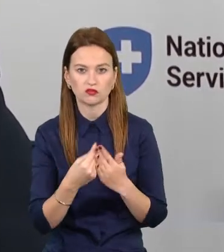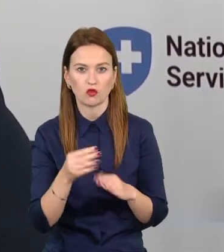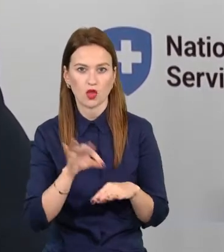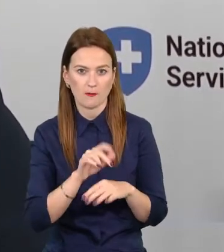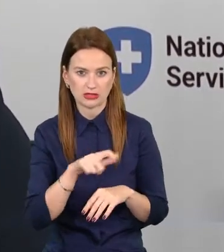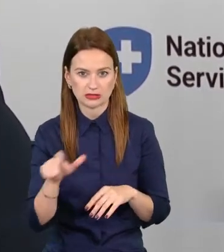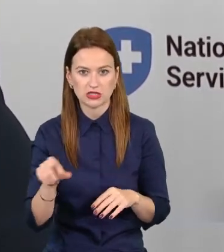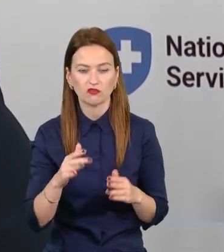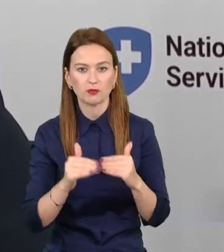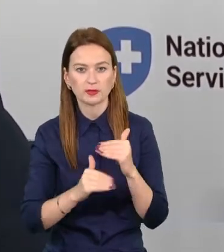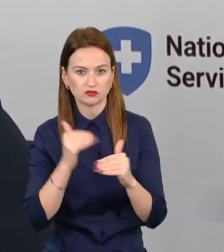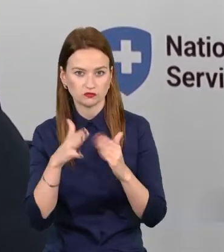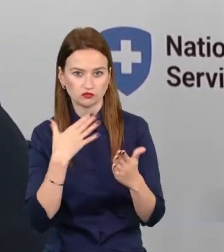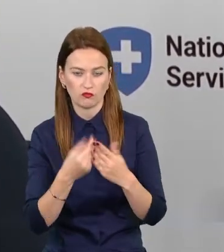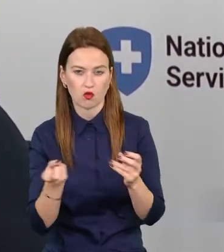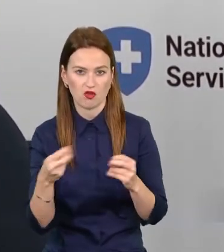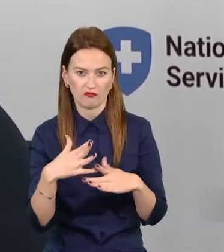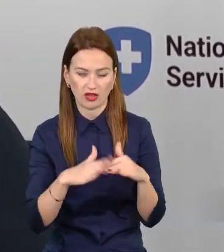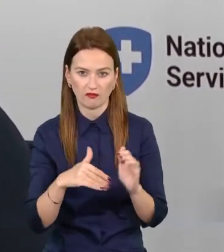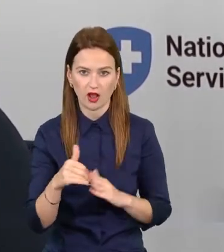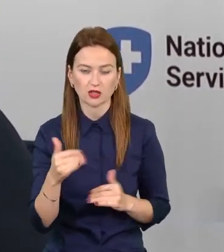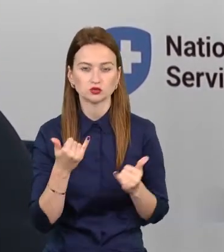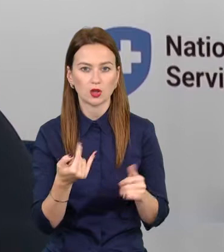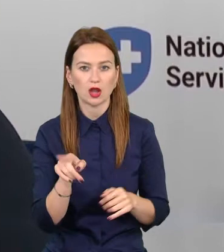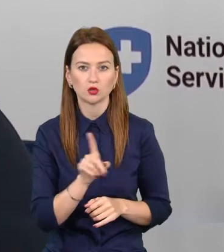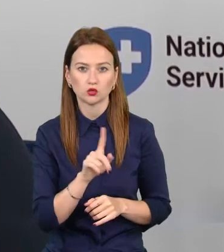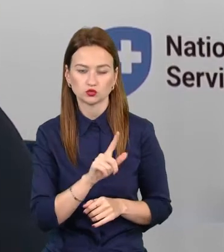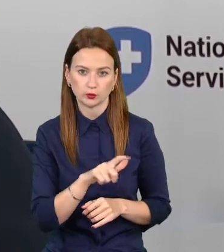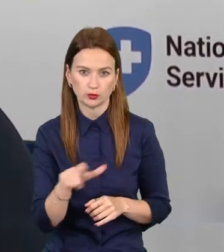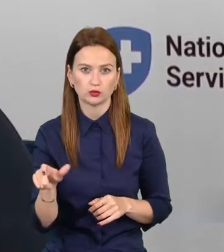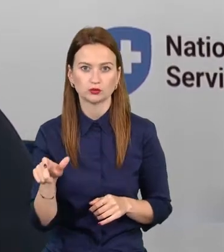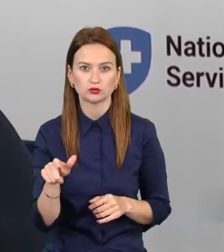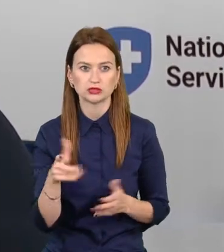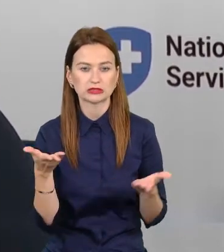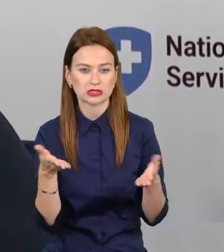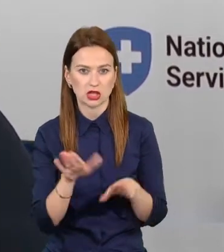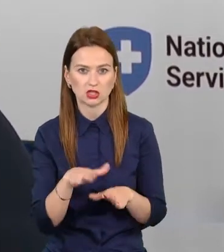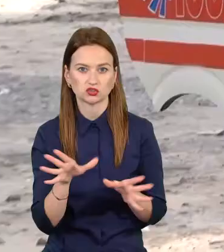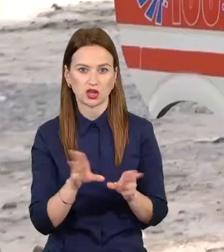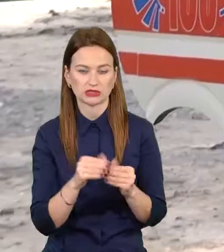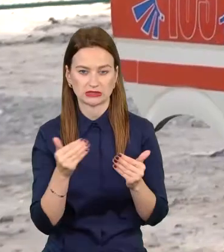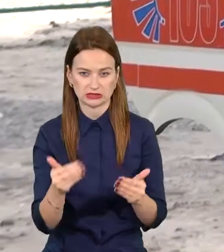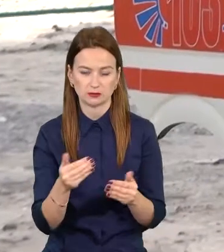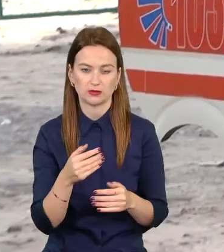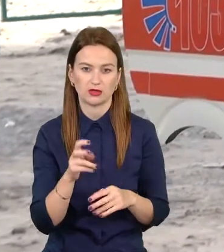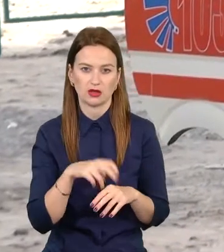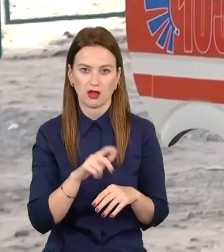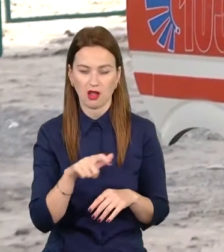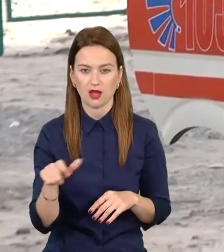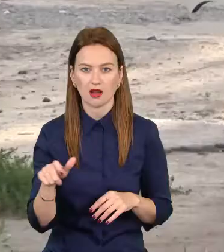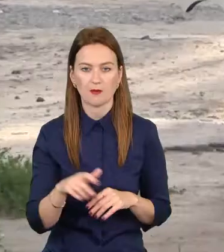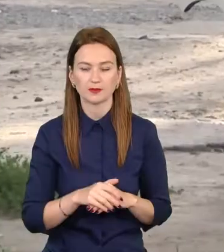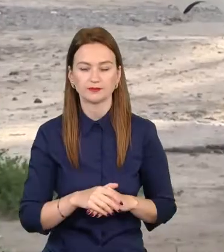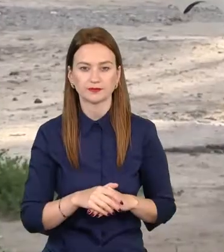пацієнтів, підвищувати свою кваліфікацію, для того, щоб люди залишалися цими лікарями. Основними змінами на